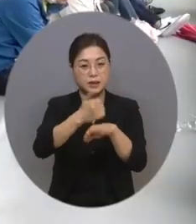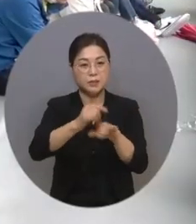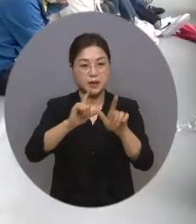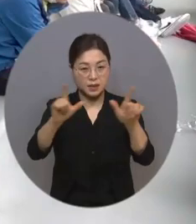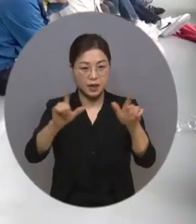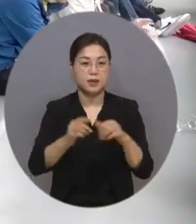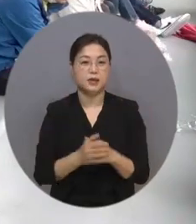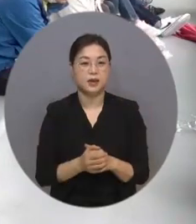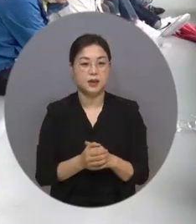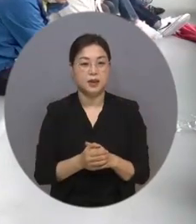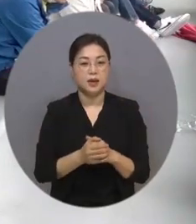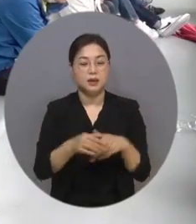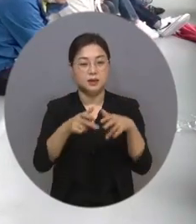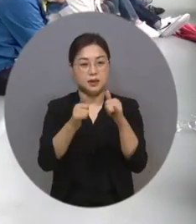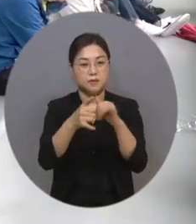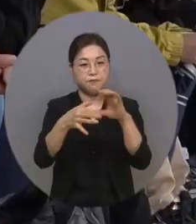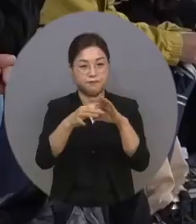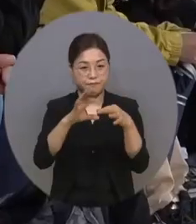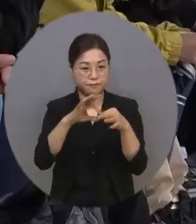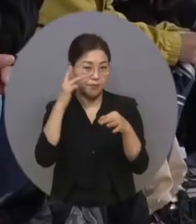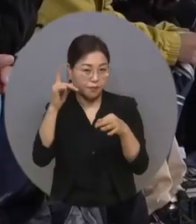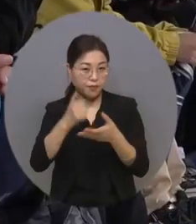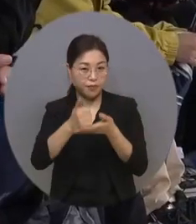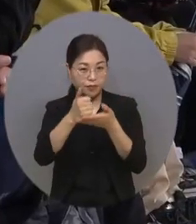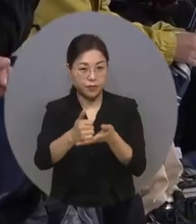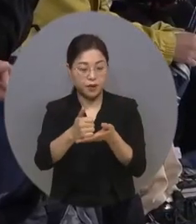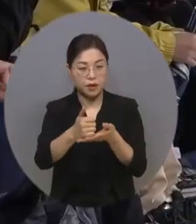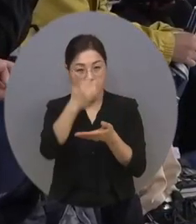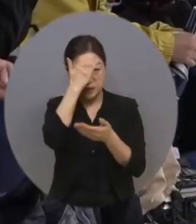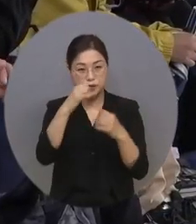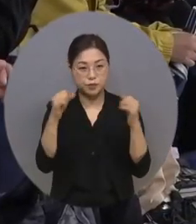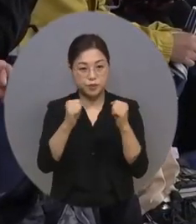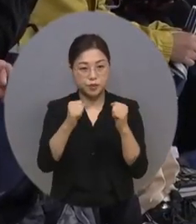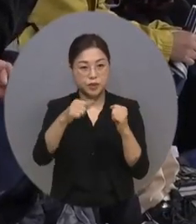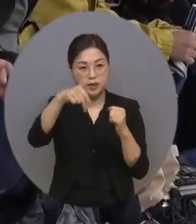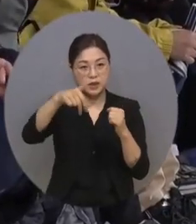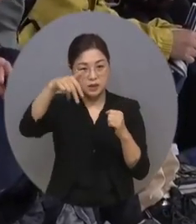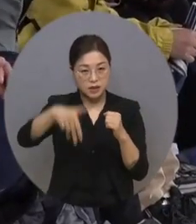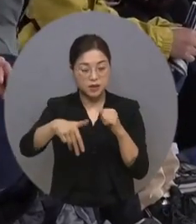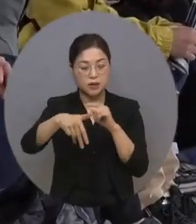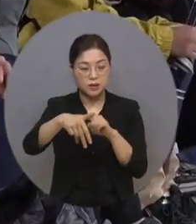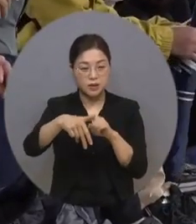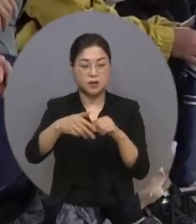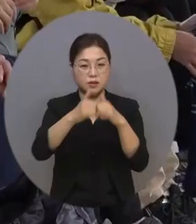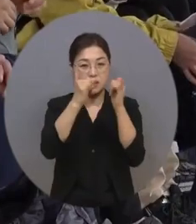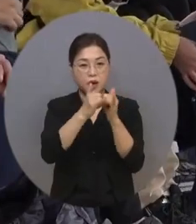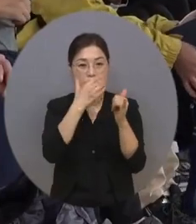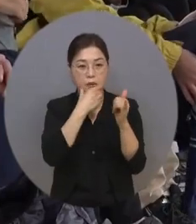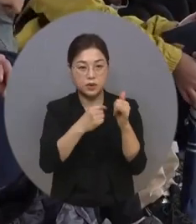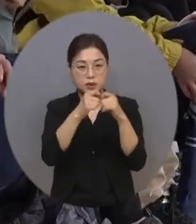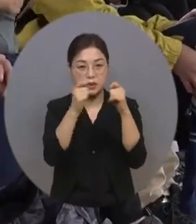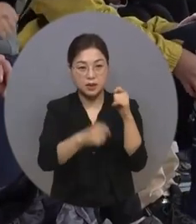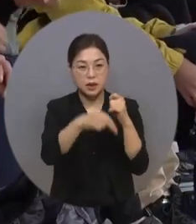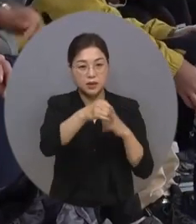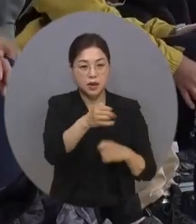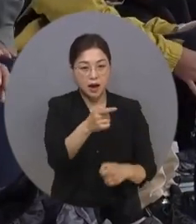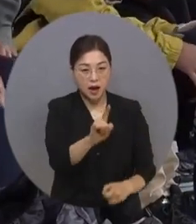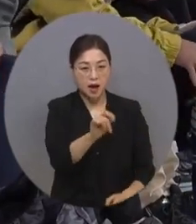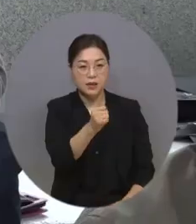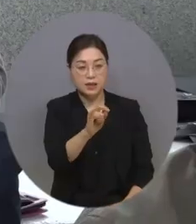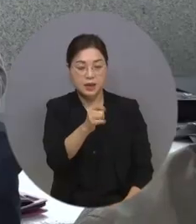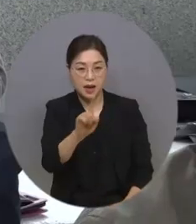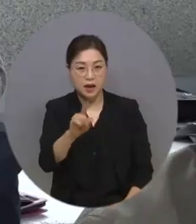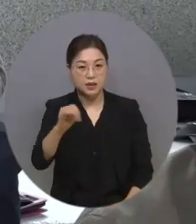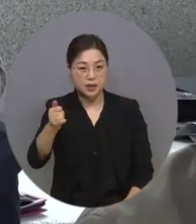3일차에 스페셜올림픽 코리아의 초청으로 충청북도 제천시 사회복지법인 다하사나 새아이 집, 이하이 집, 사하이 집